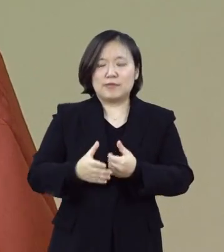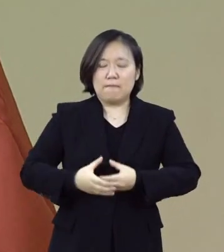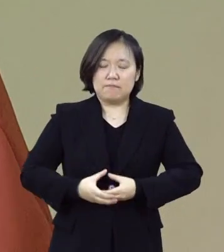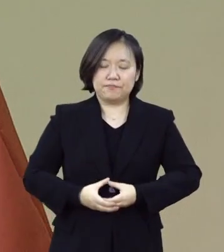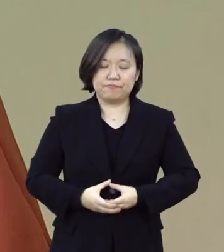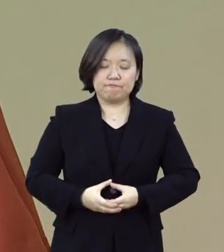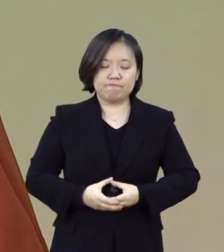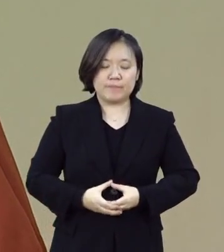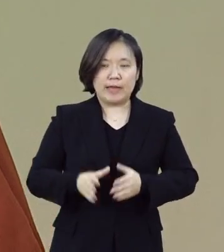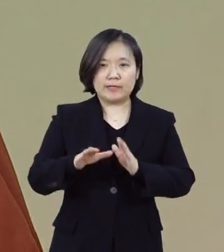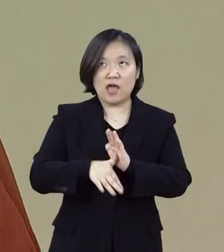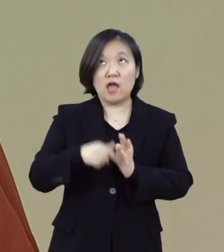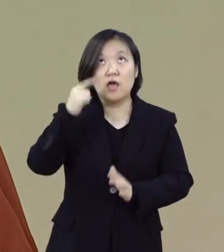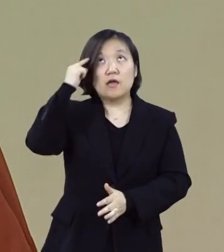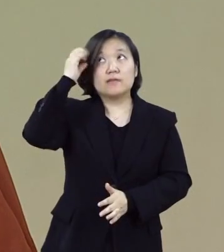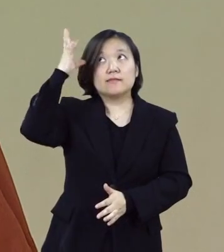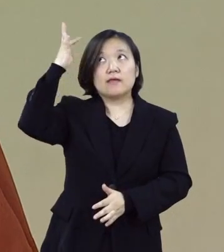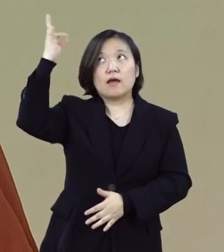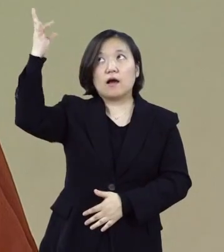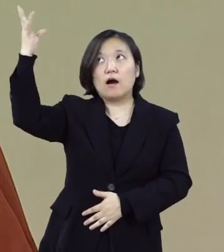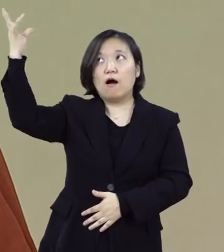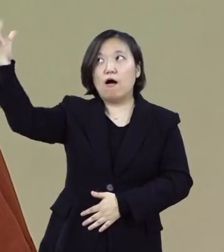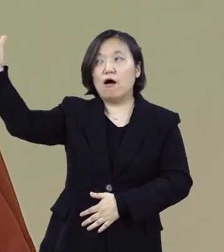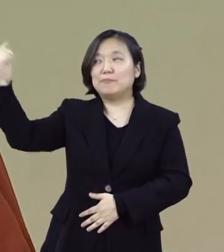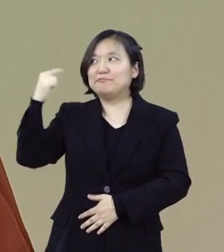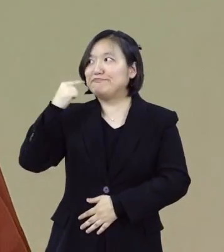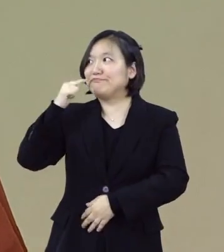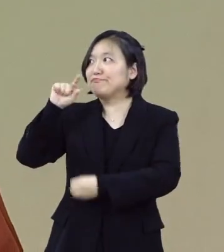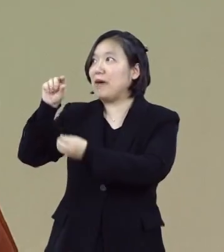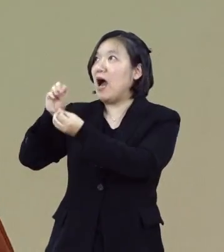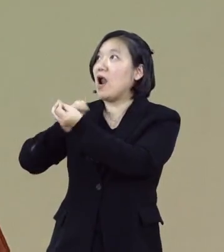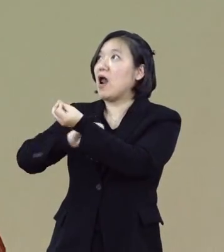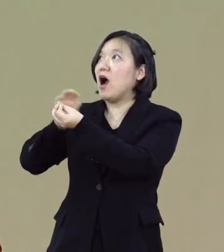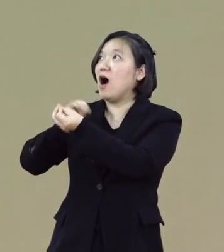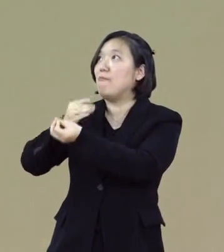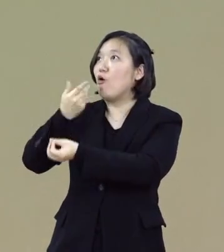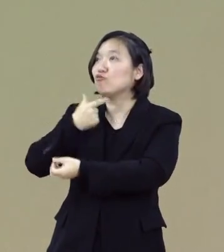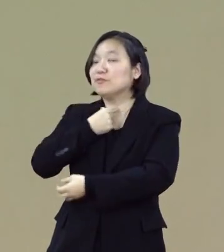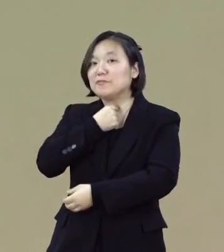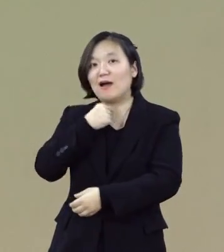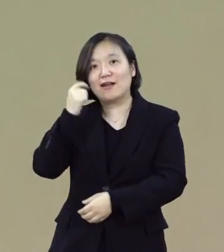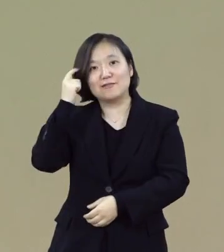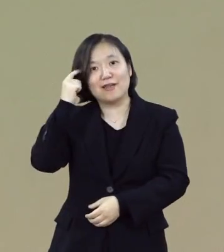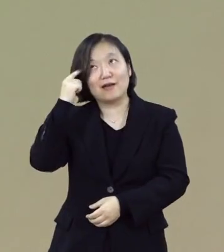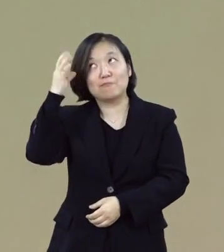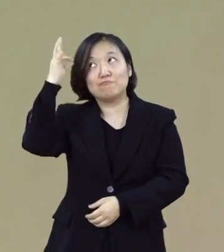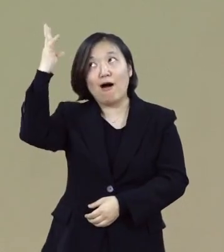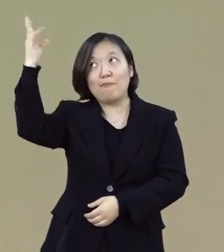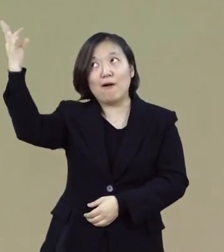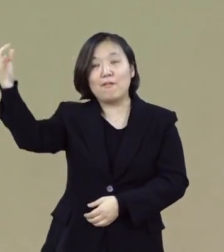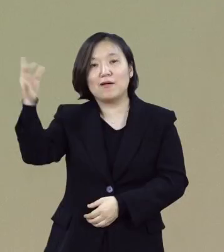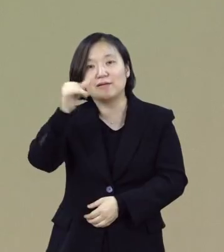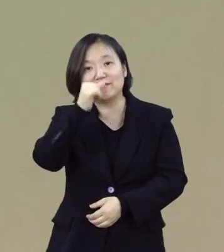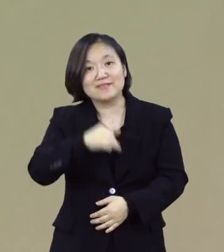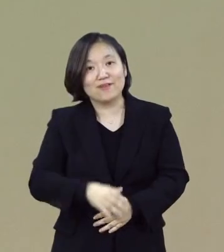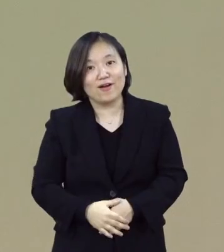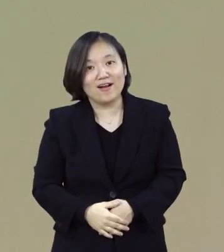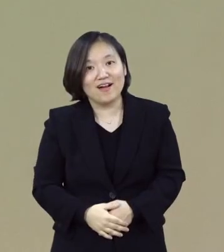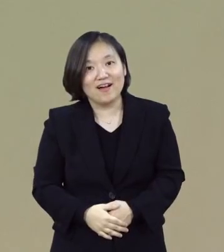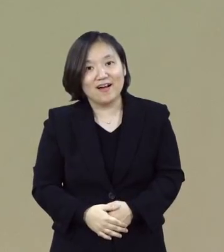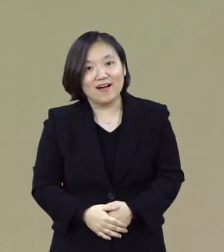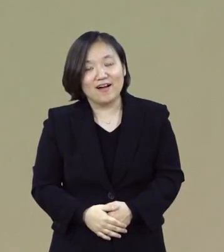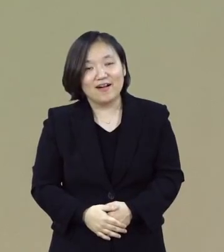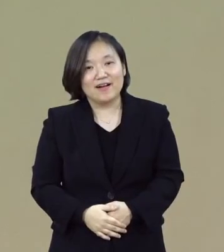바나나, 왜 이러지? 딱 참선하다가 바나나, 내가 왜 이러지 오늘따라? 왜 이렇게